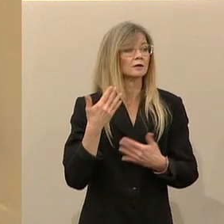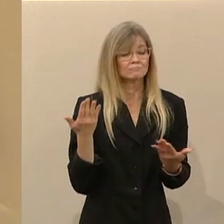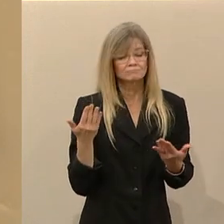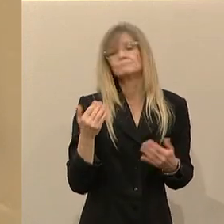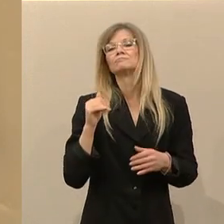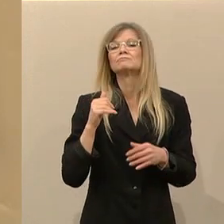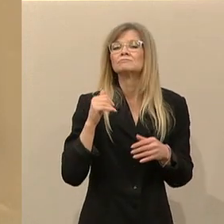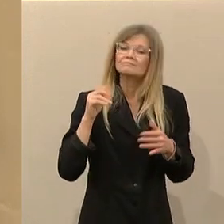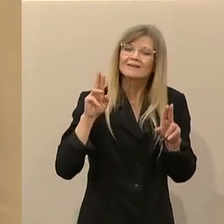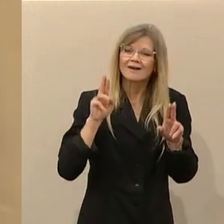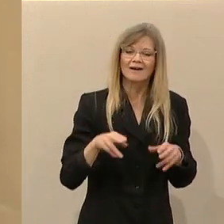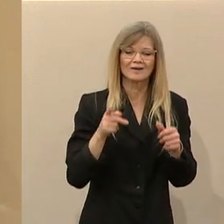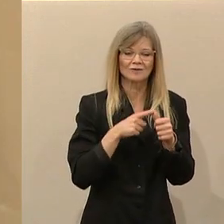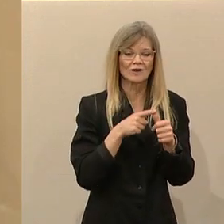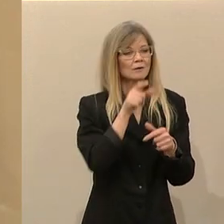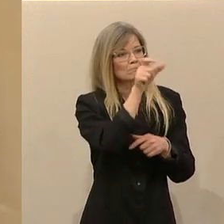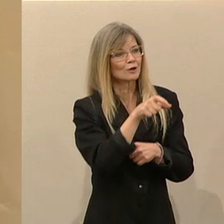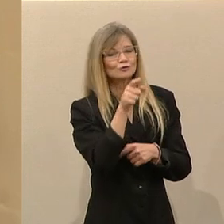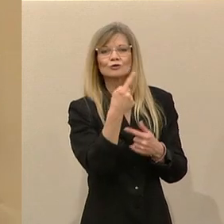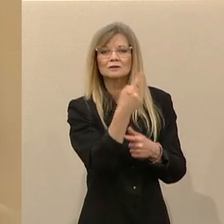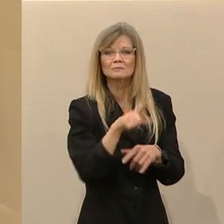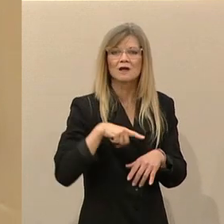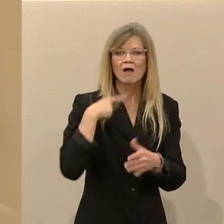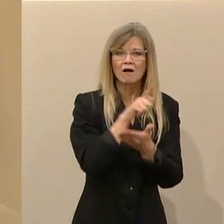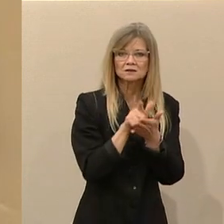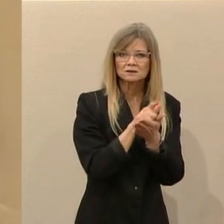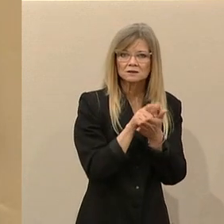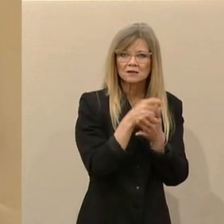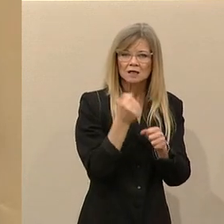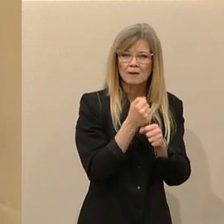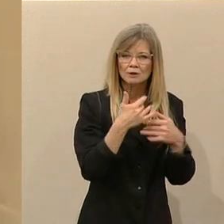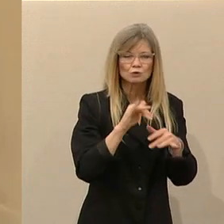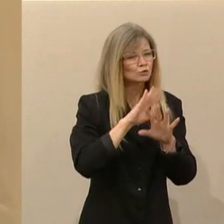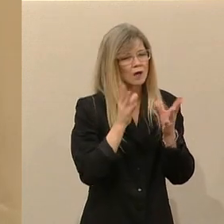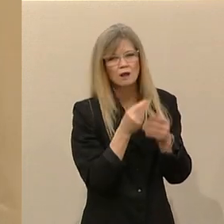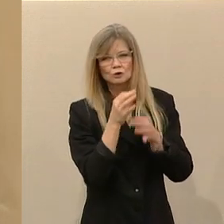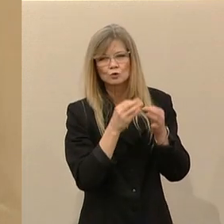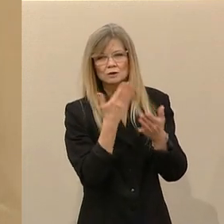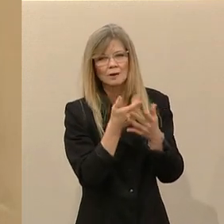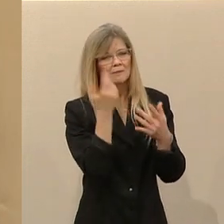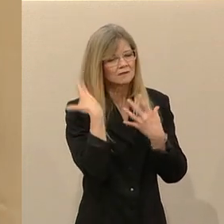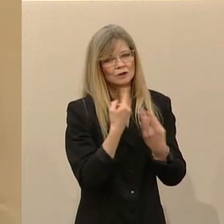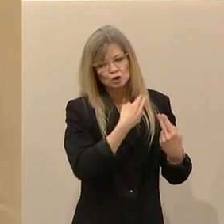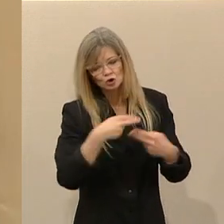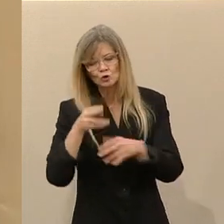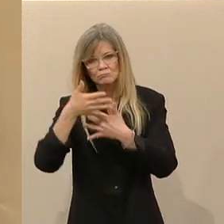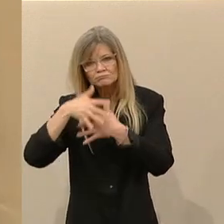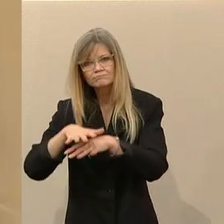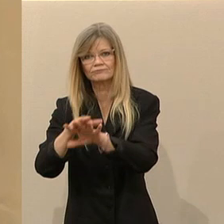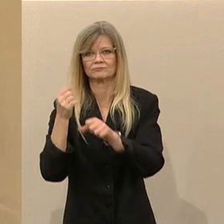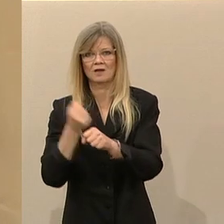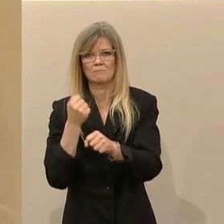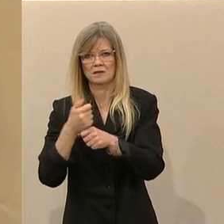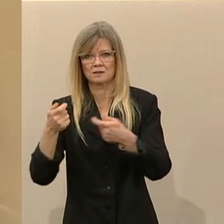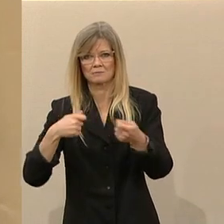tun, Langzeitarbeitslose wieder in den Arbeitsmarkt einzugliedern, die Treffsicherheit von Sozialleistungen sicherzustellen und Missbrauch